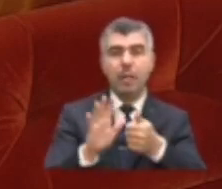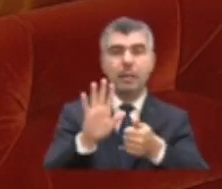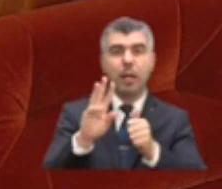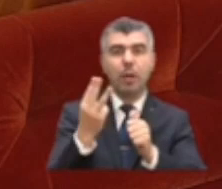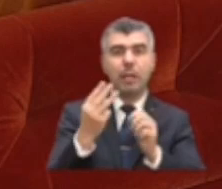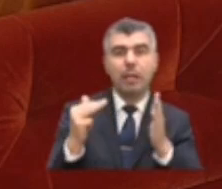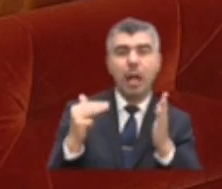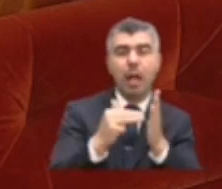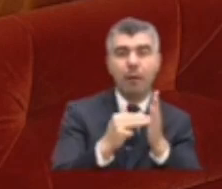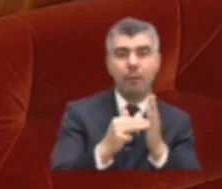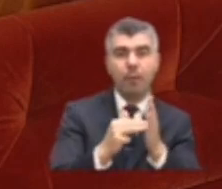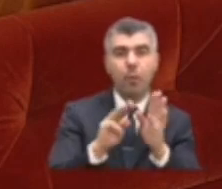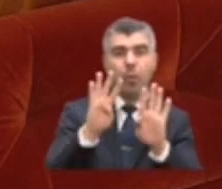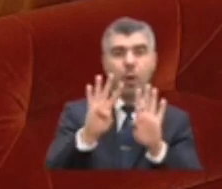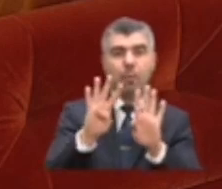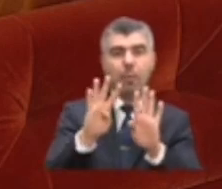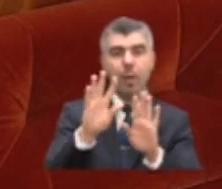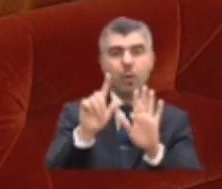36,731، منها